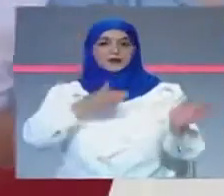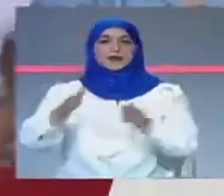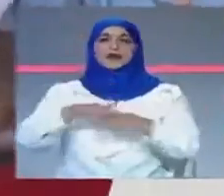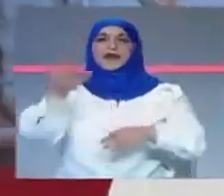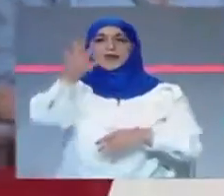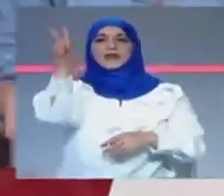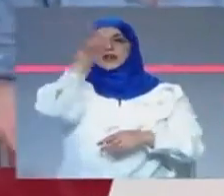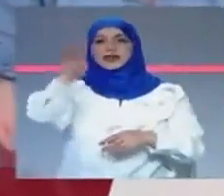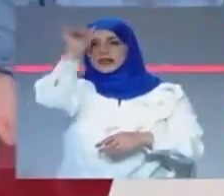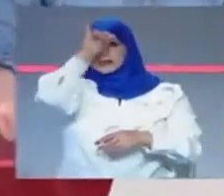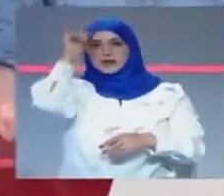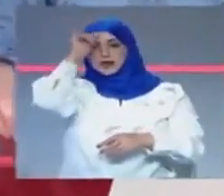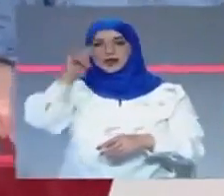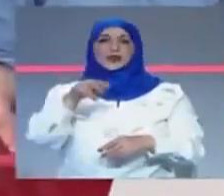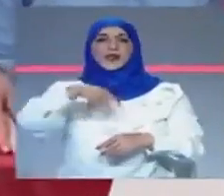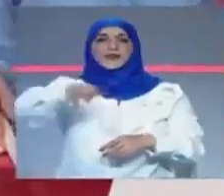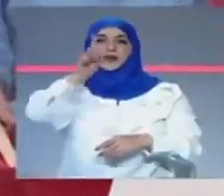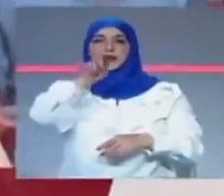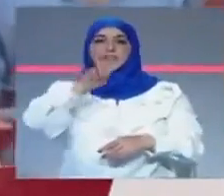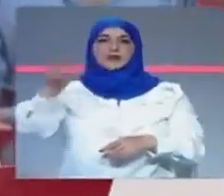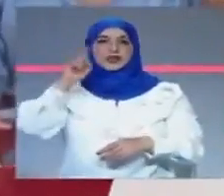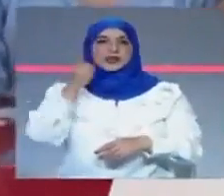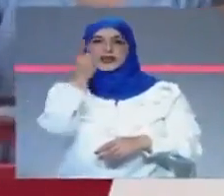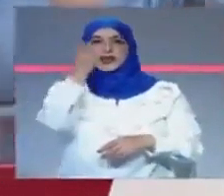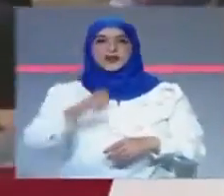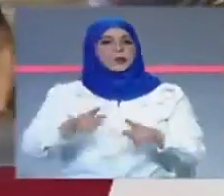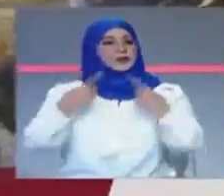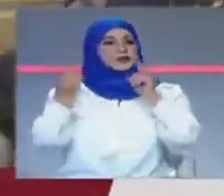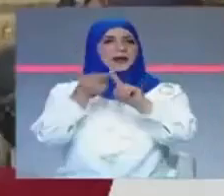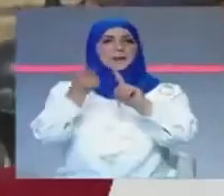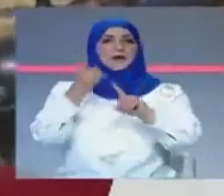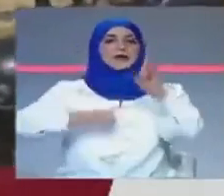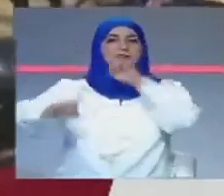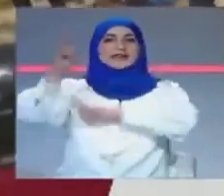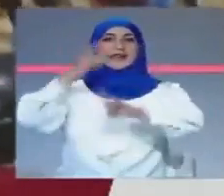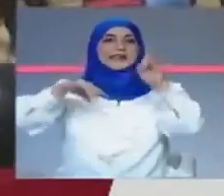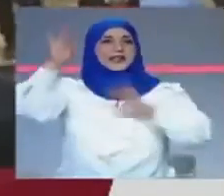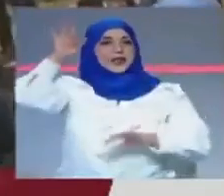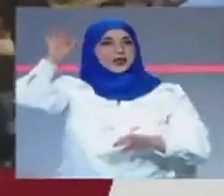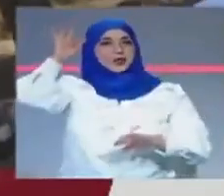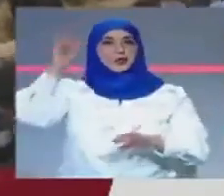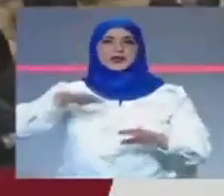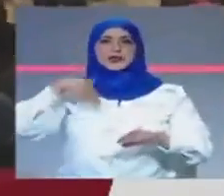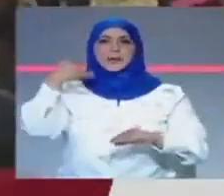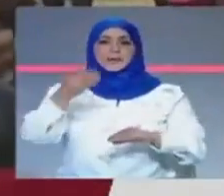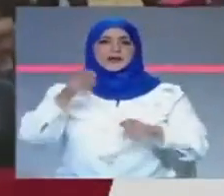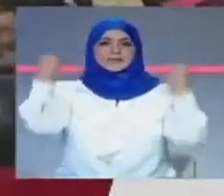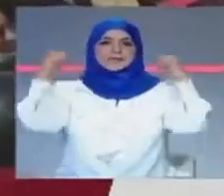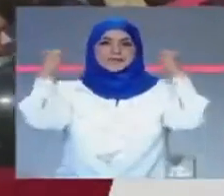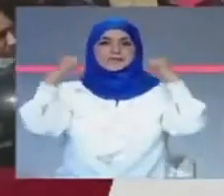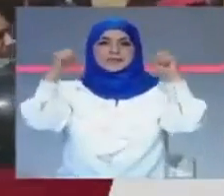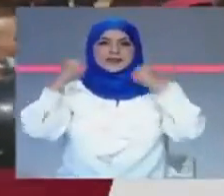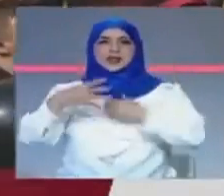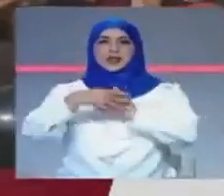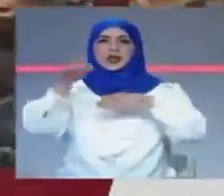والعشرون من شويا احدى وعشرين والفين يوما فارقه في تاريخ الجمهوريه بعد خروج الاحتجاجات الى